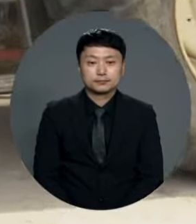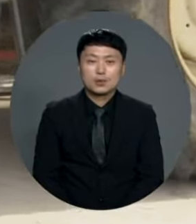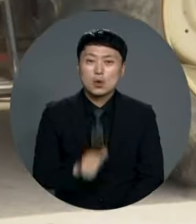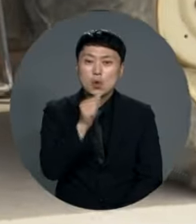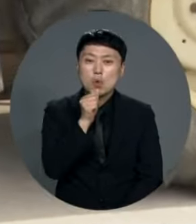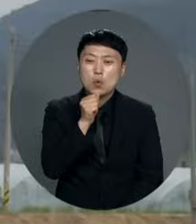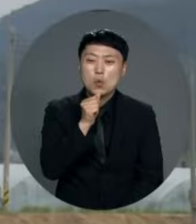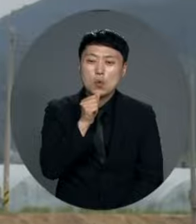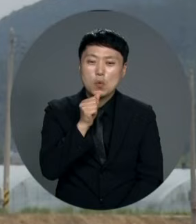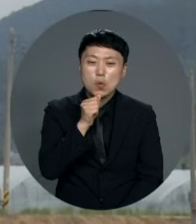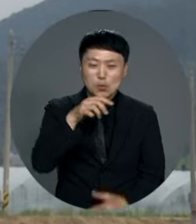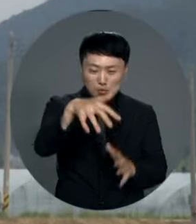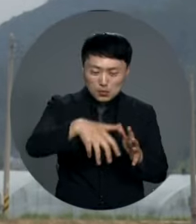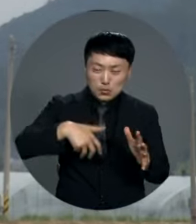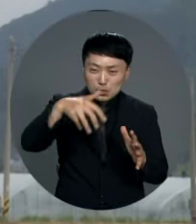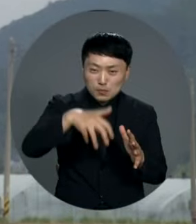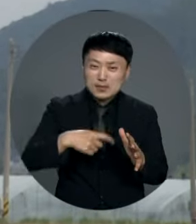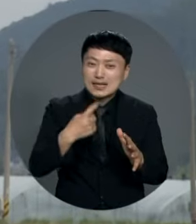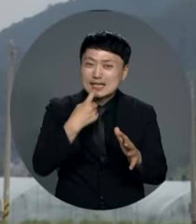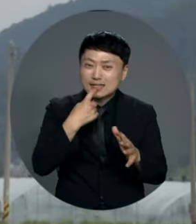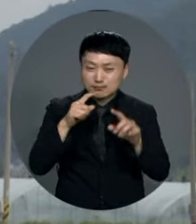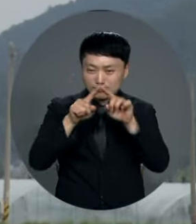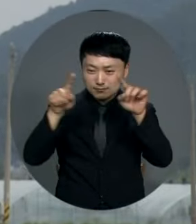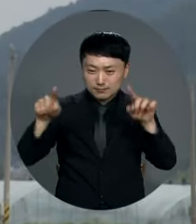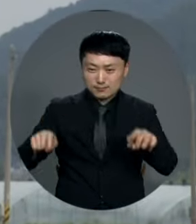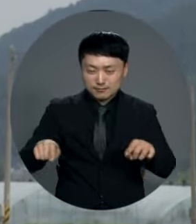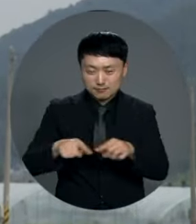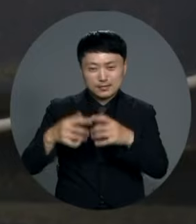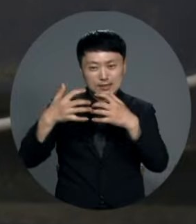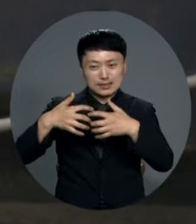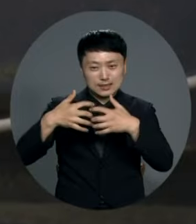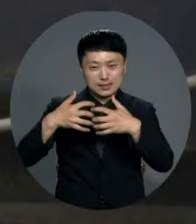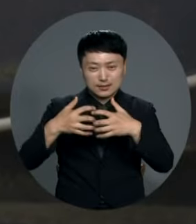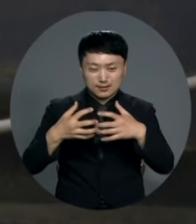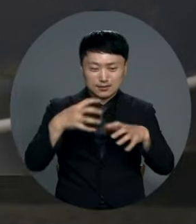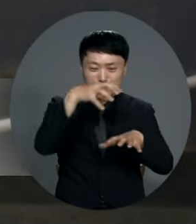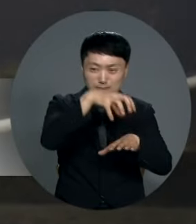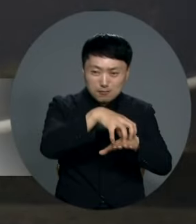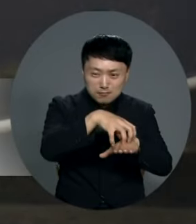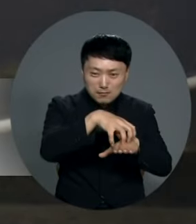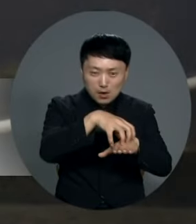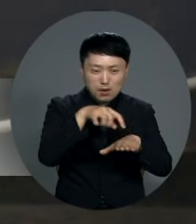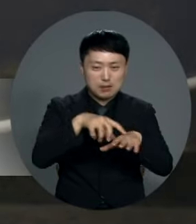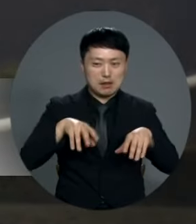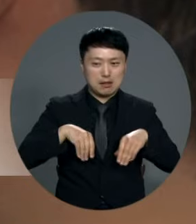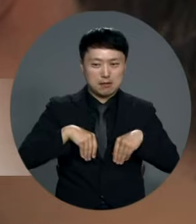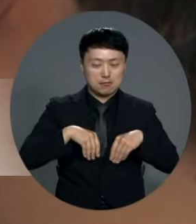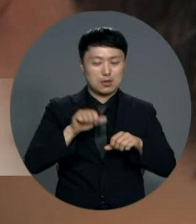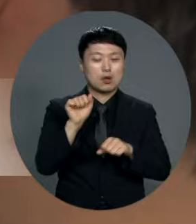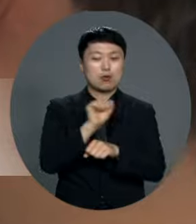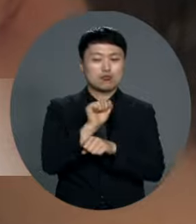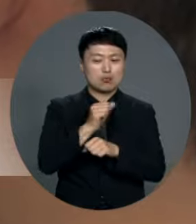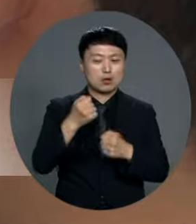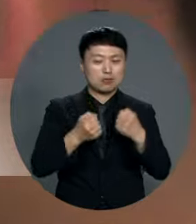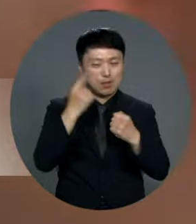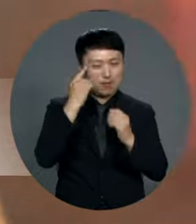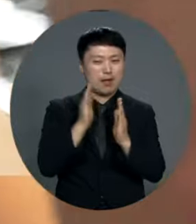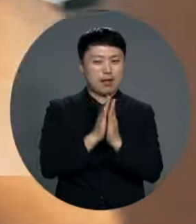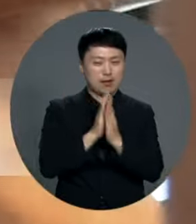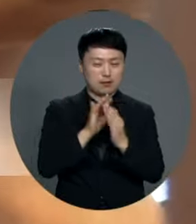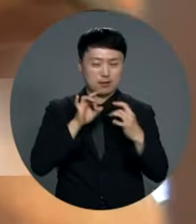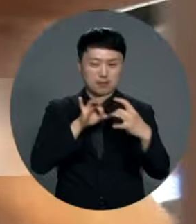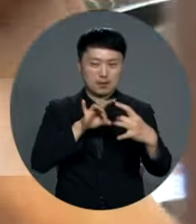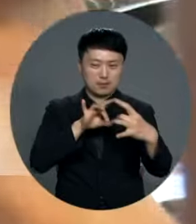콩파종을 시작하기 전 트랙터에 흰색 장치를 부착합니다. 자율주행 키트입니다. GPS 위치